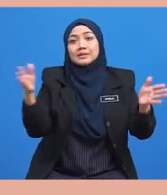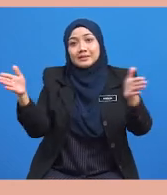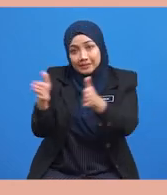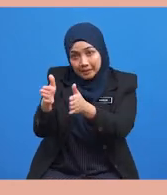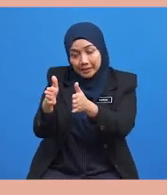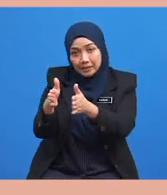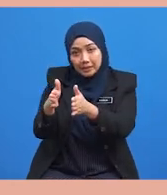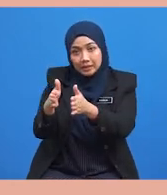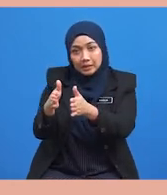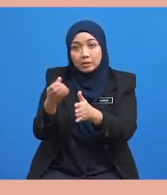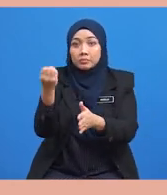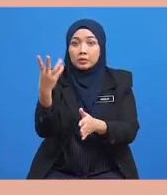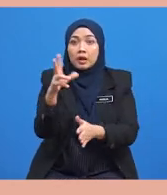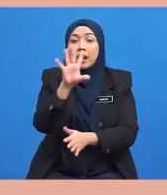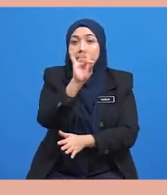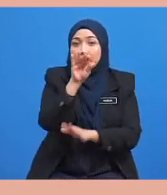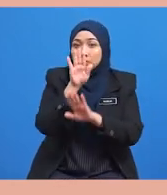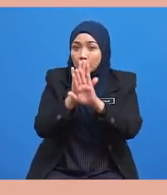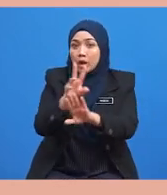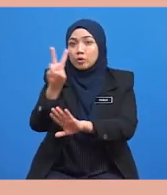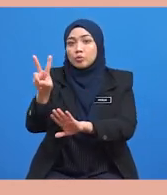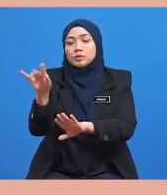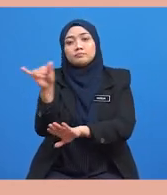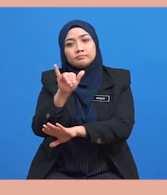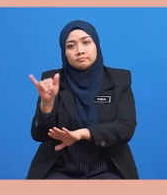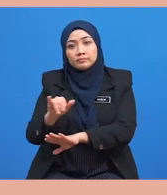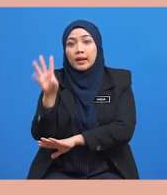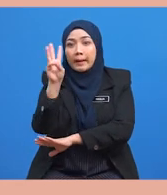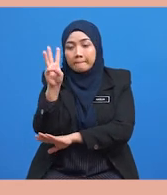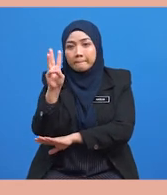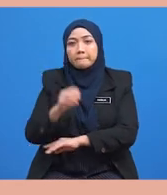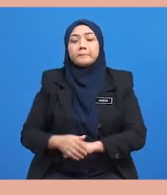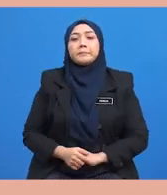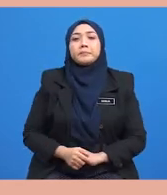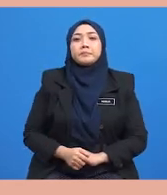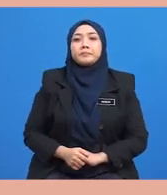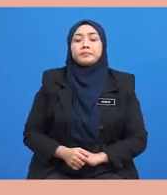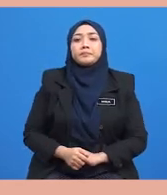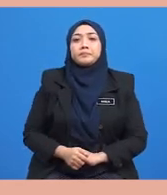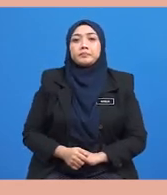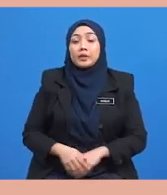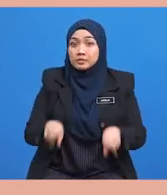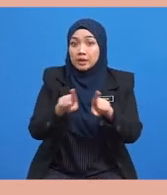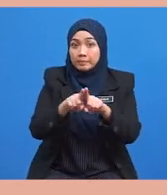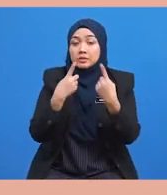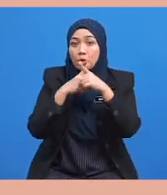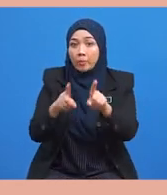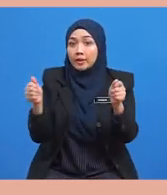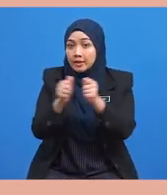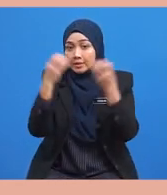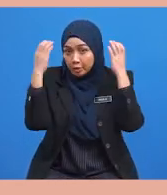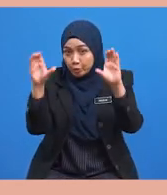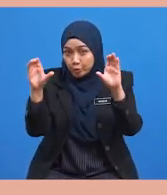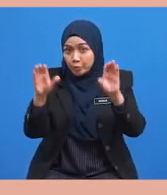terkecil ialah 8:2 sama dengan 6. Adakah jawapan murid-murid semua sama